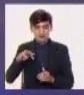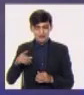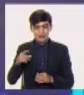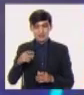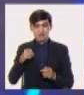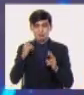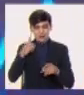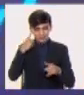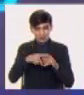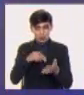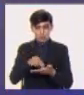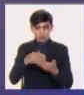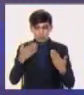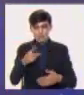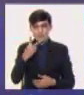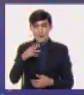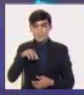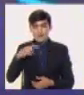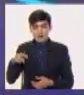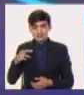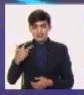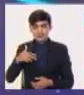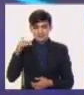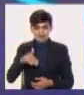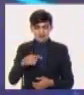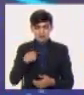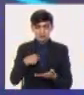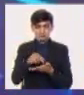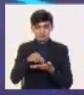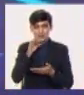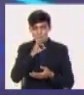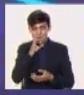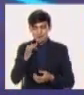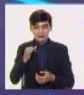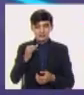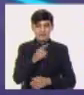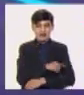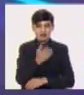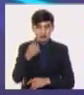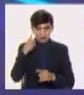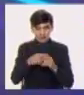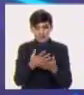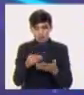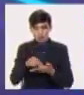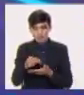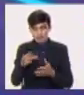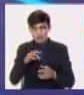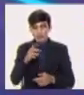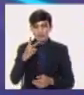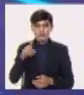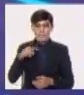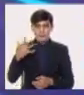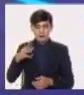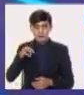алынды. 2 миллиард 30 миллионға дәрі-дәрмек пен медициналық бұйымдарды сатып алуға. 2,5 миллиард зертханалық жабдық,